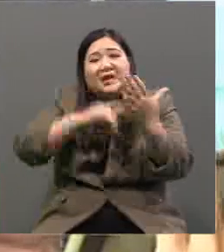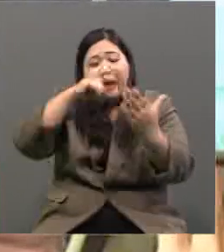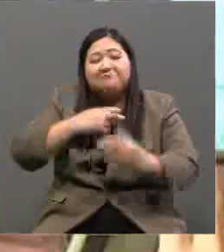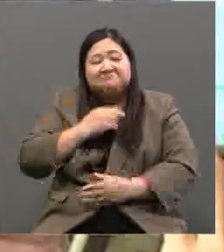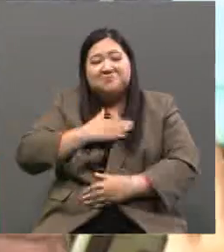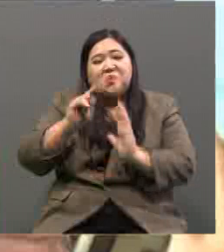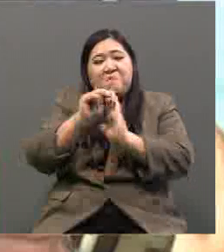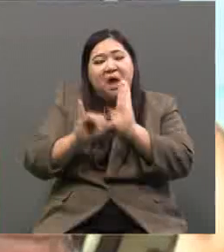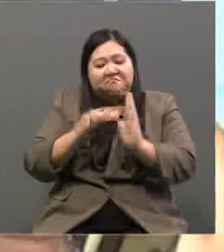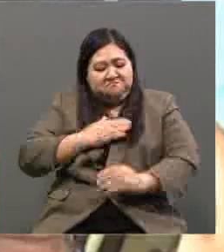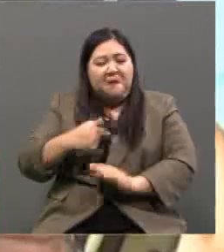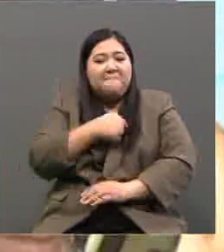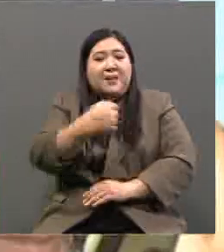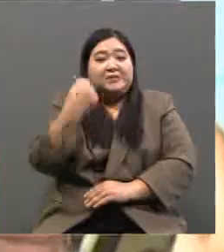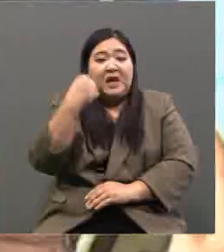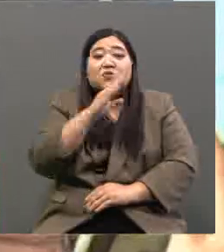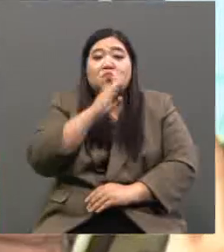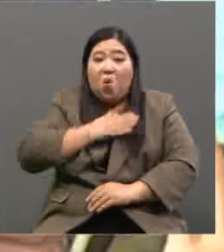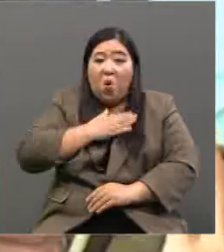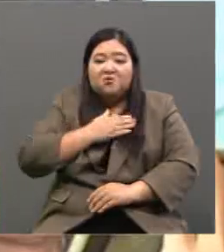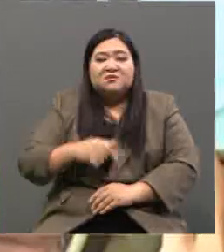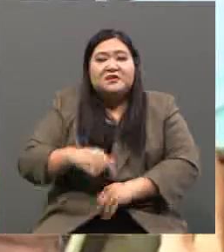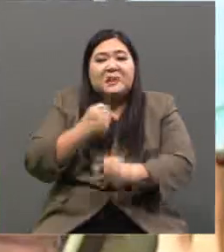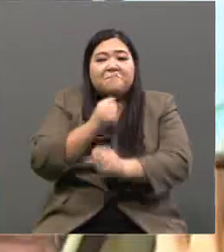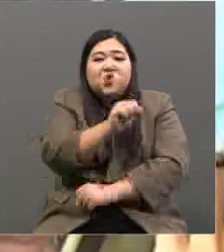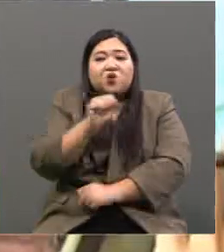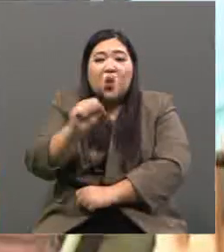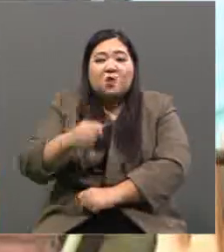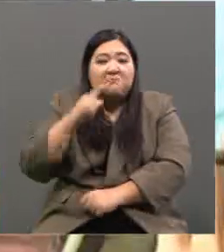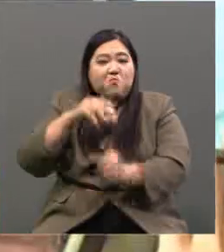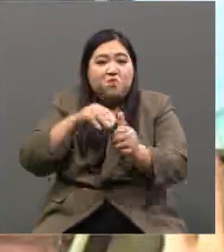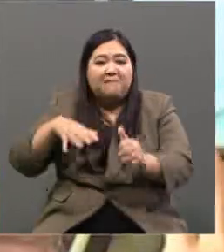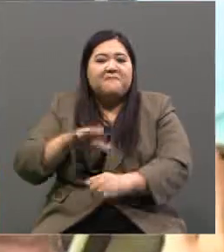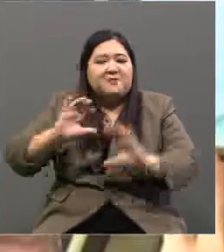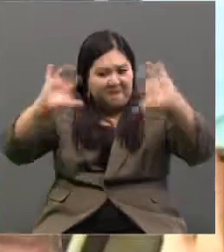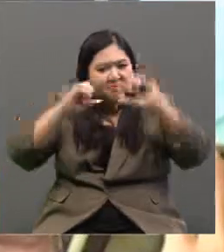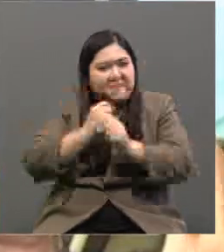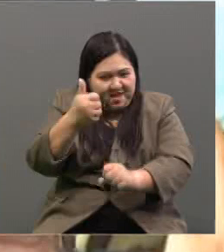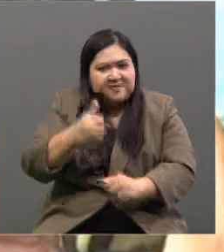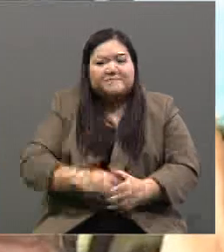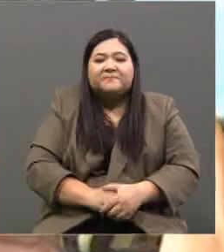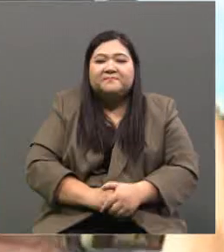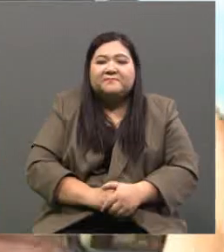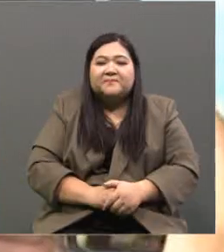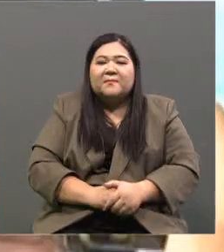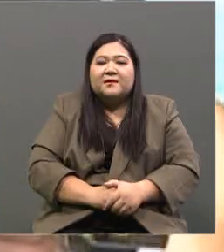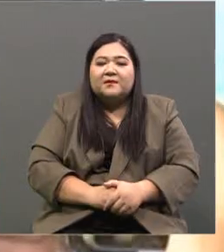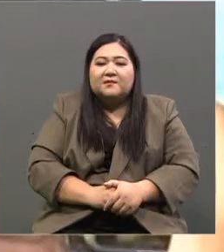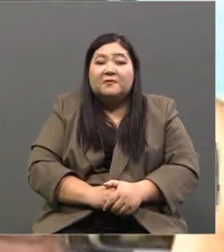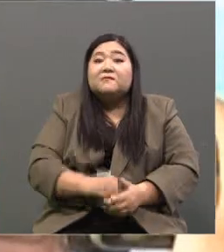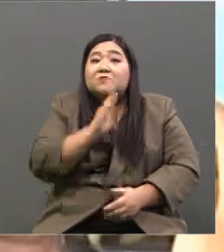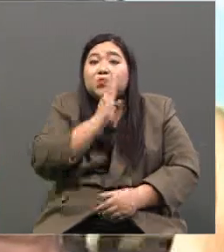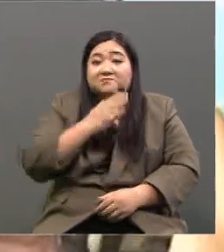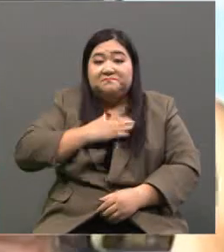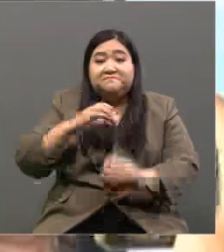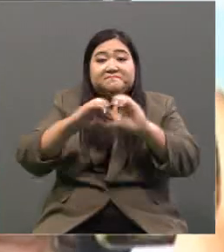พรรคได้ส.ส.จนสามารถเป็นแกนนำจัดตั้งรัฐบาลได้ฟังตรงนี้นะ ค่ะยังไงคะ คุณอนุทินบอกเลยว่าถ้าพรร